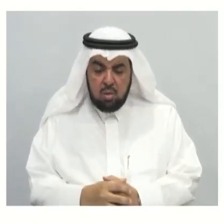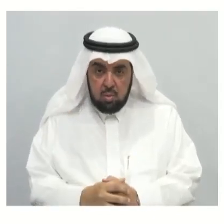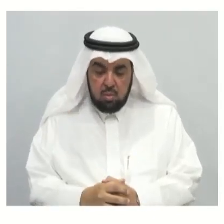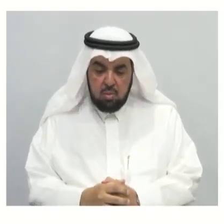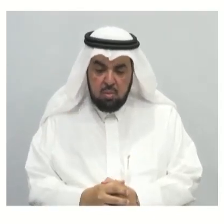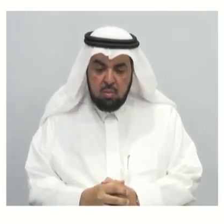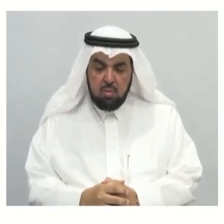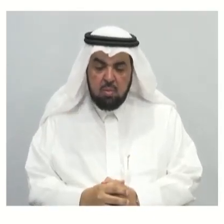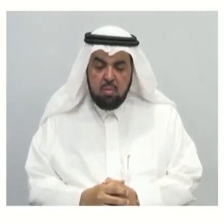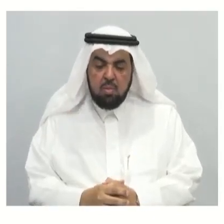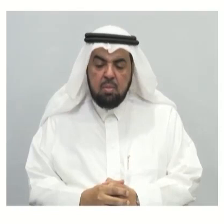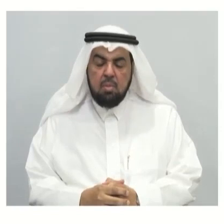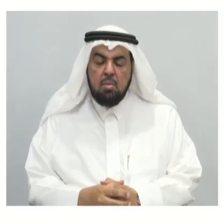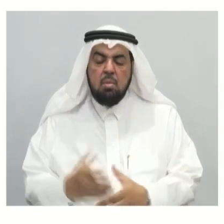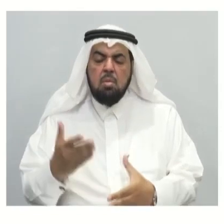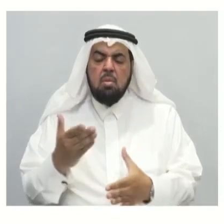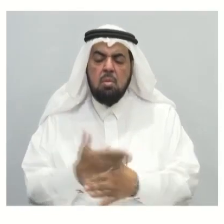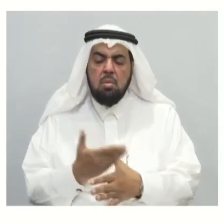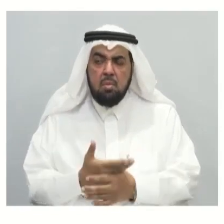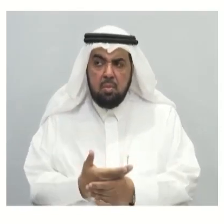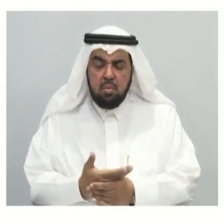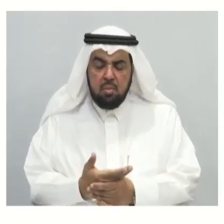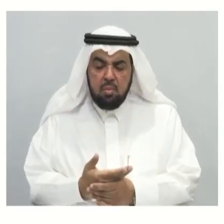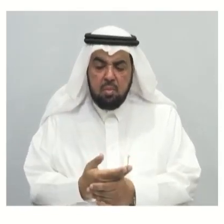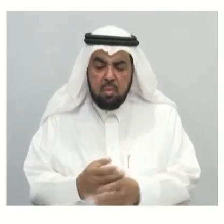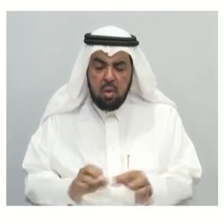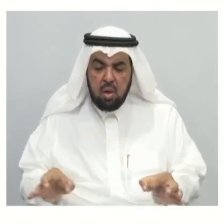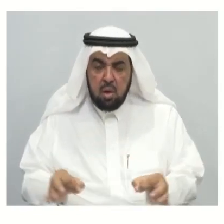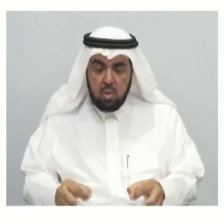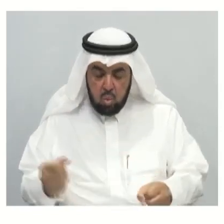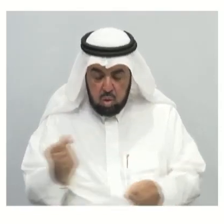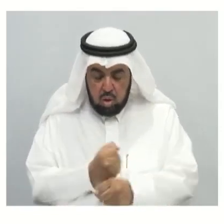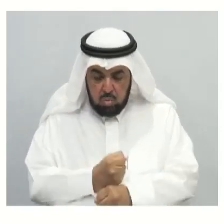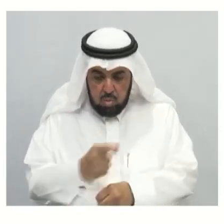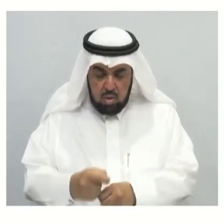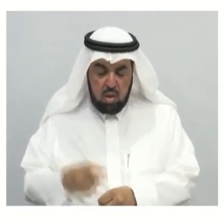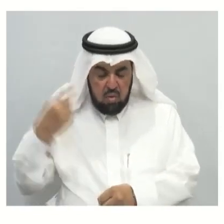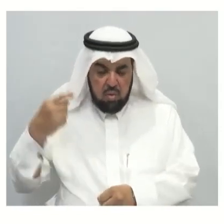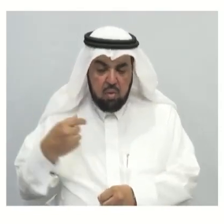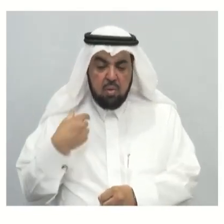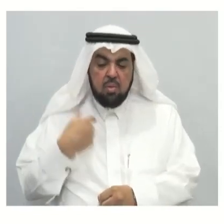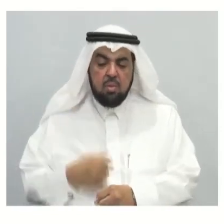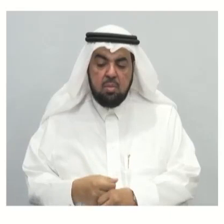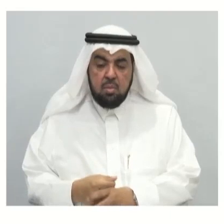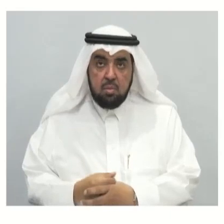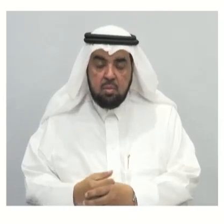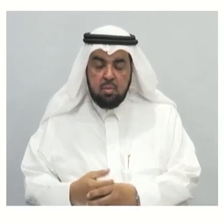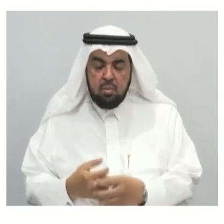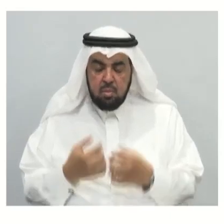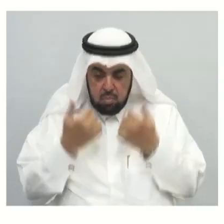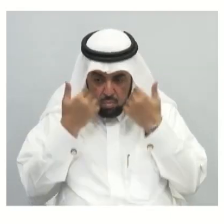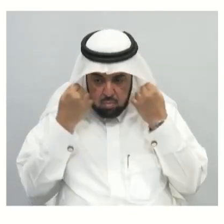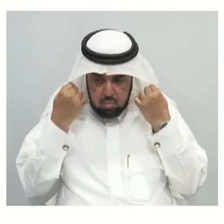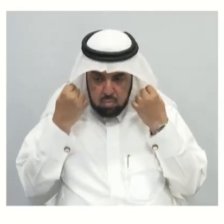واحد ما السبب ل نشاه وقيام هذه الفكره اقامه تنظيم